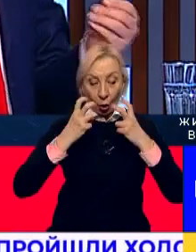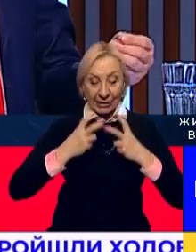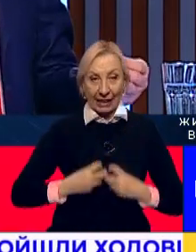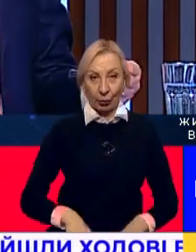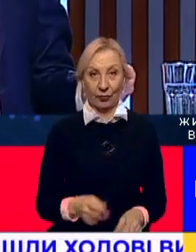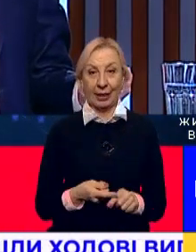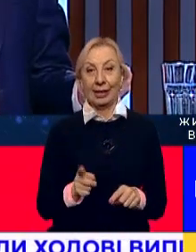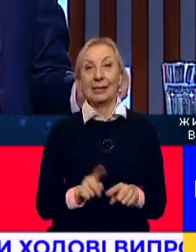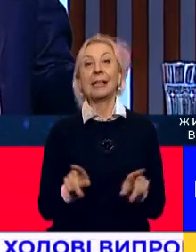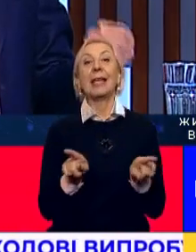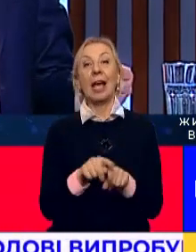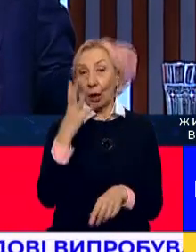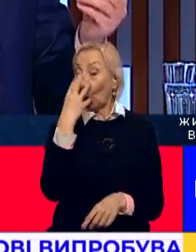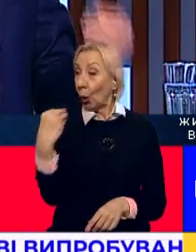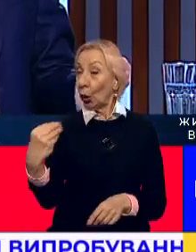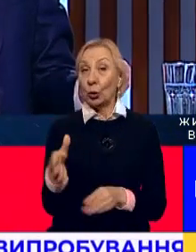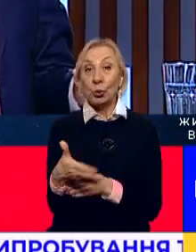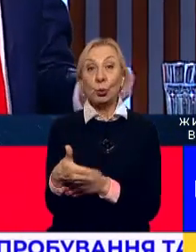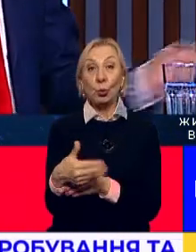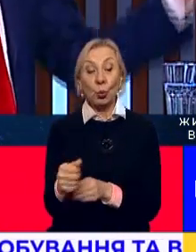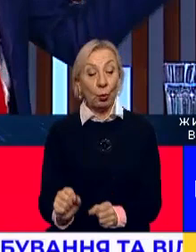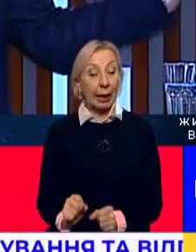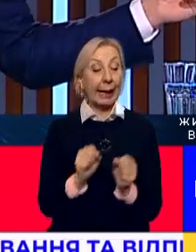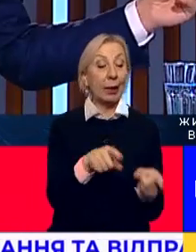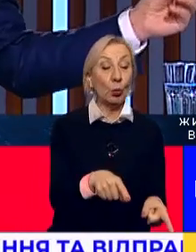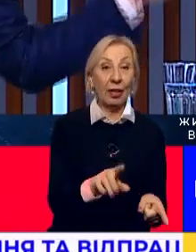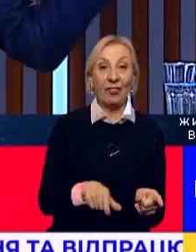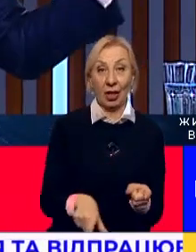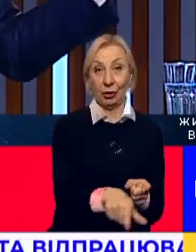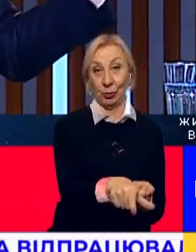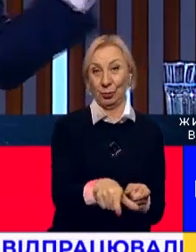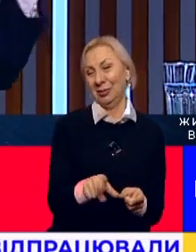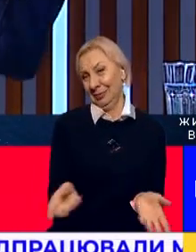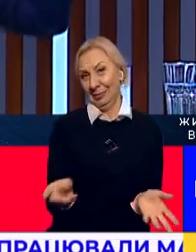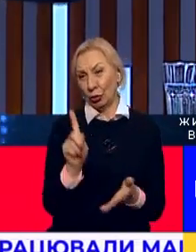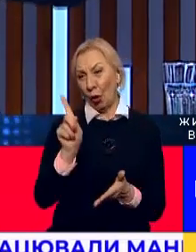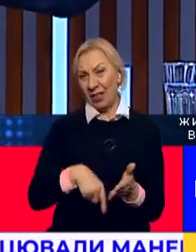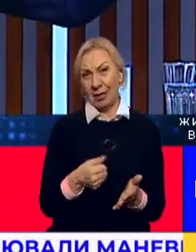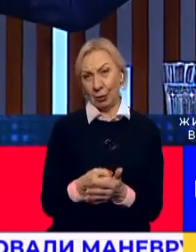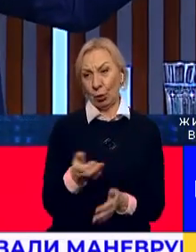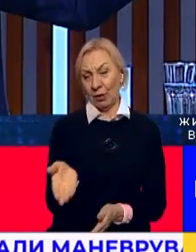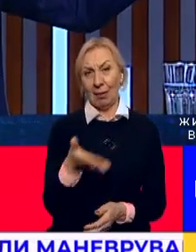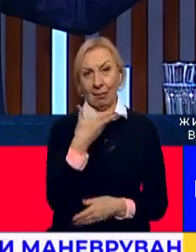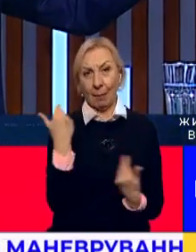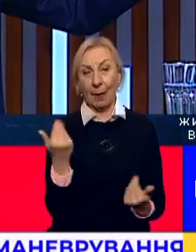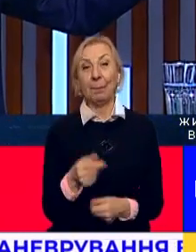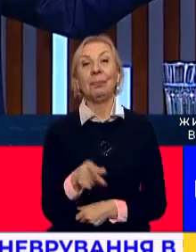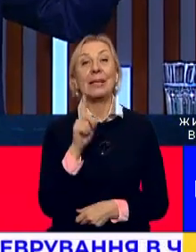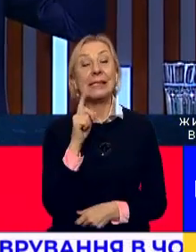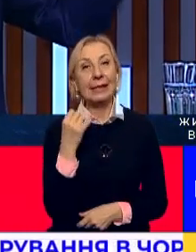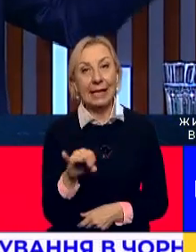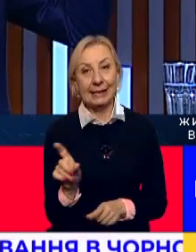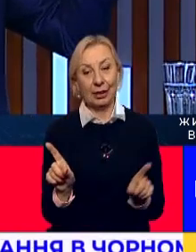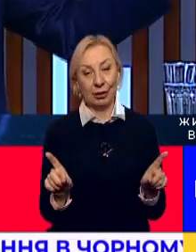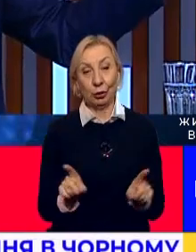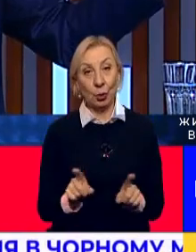це як щуку вкинули в річку. Довіри їм немає. Тому президент Зеленський сам, щоб повернути довіру громадян України,